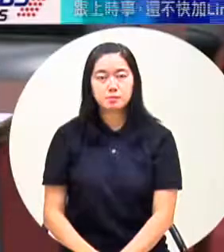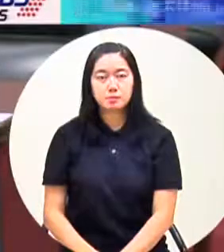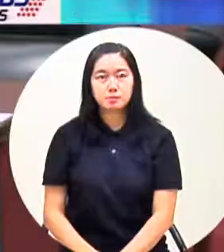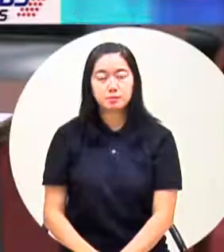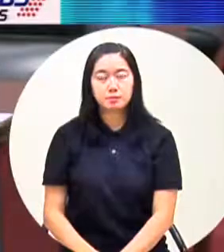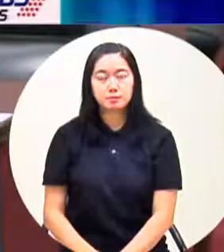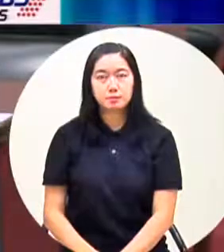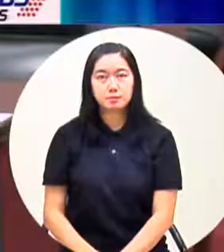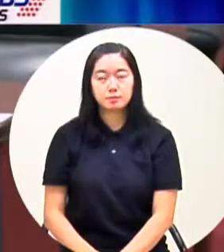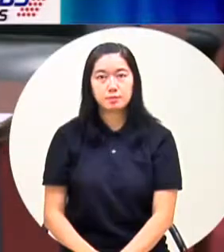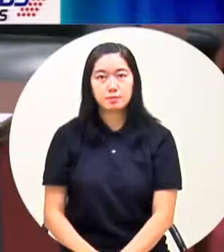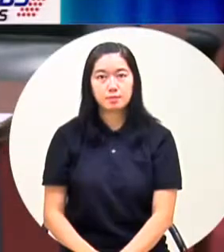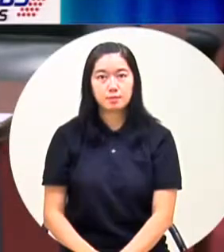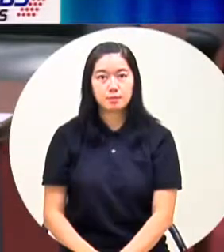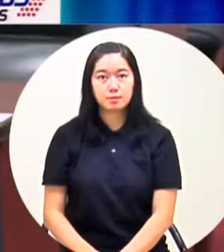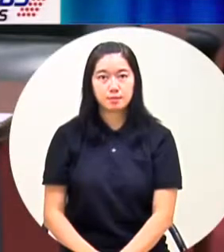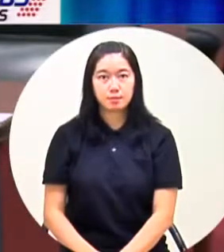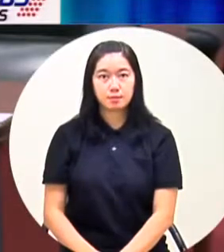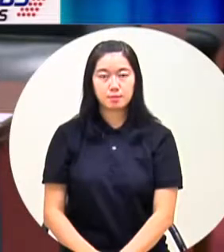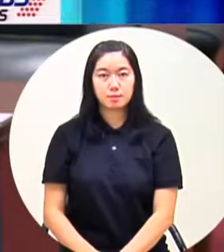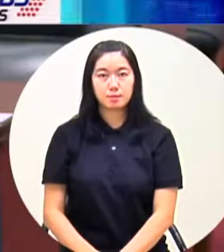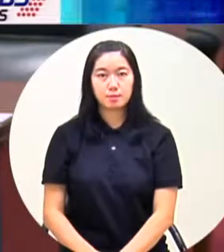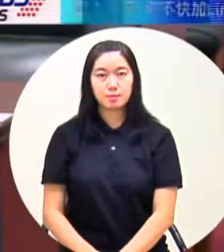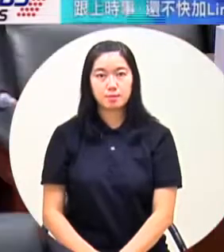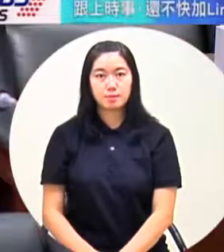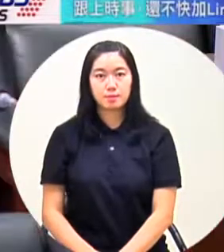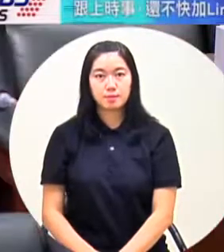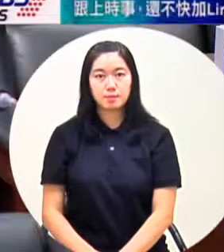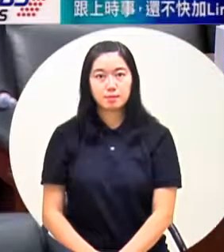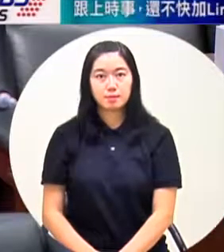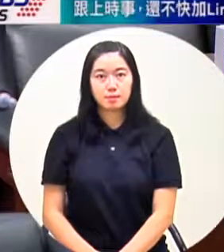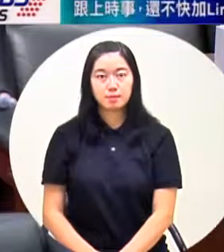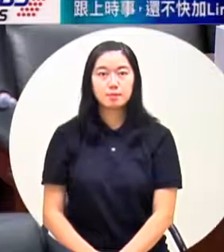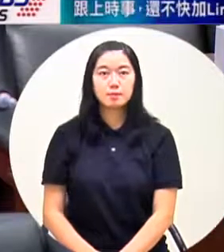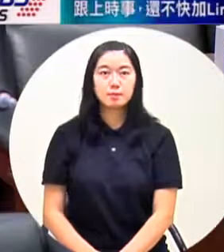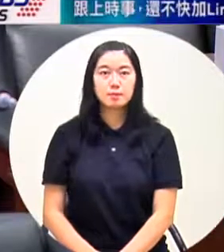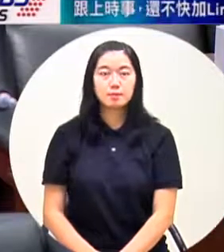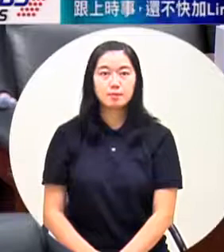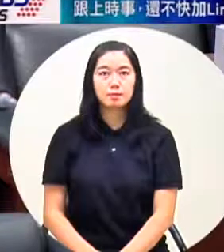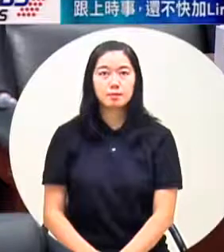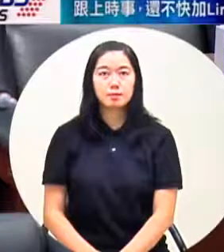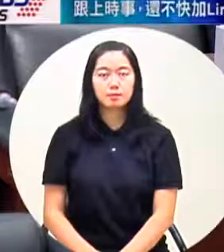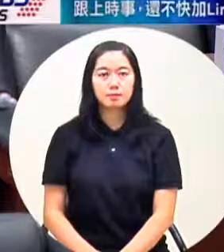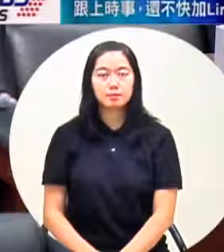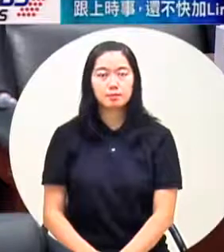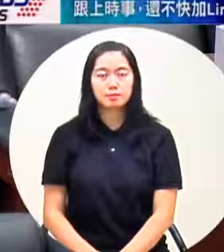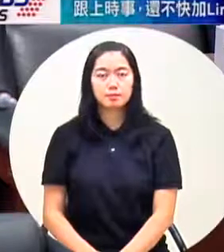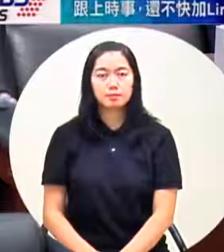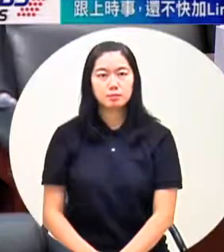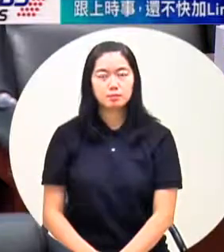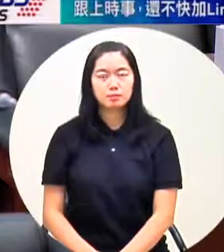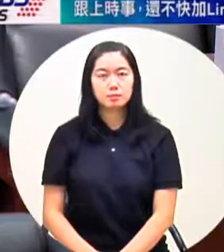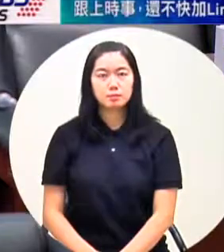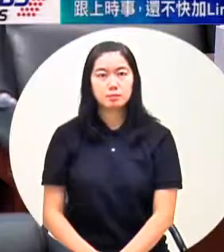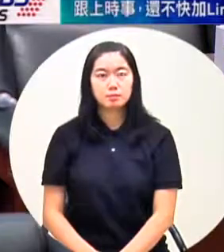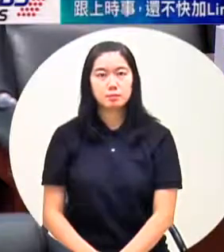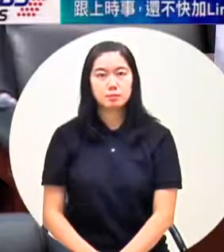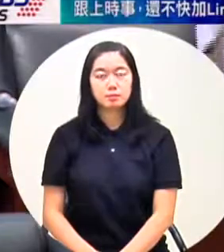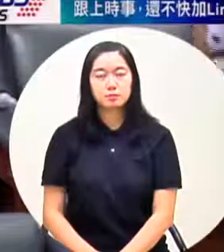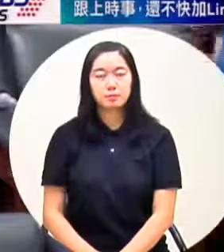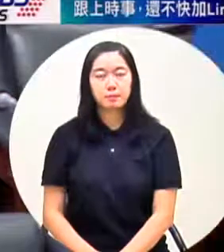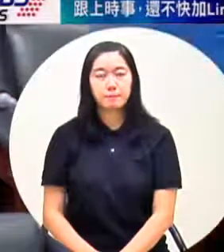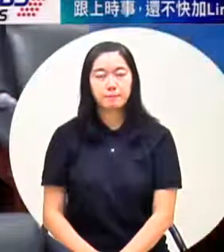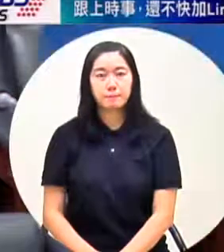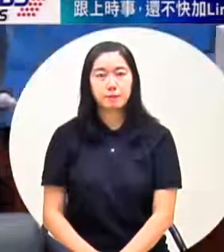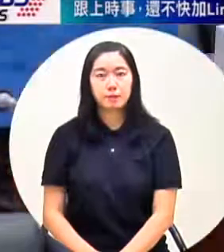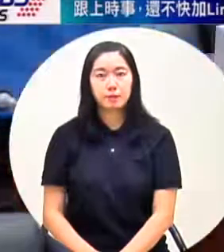正坤畜牧场进货的北市新义区永吉蛋行，1.8万颗毒蛋批发给早餐店、餐厅、小吃摊、菜市场，农